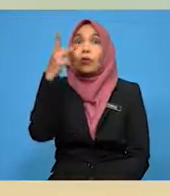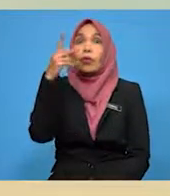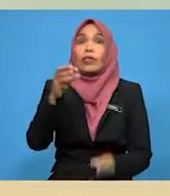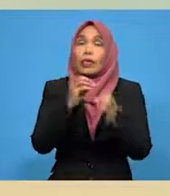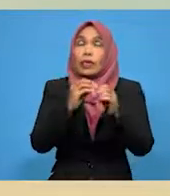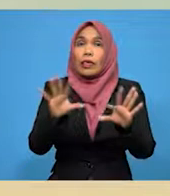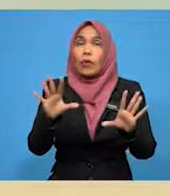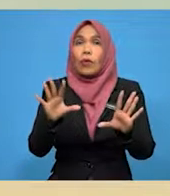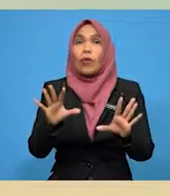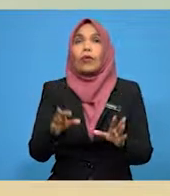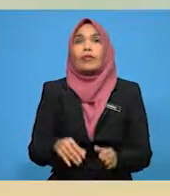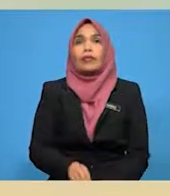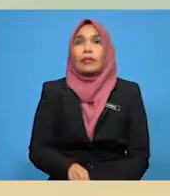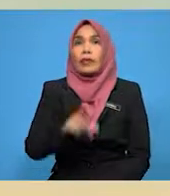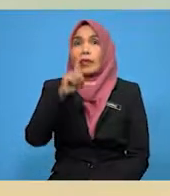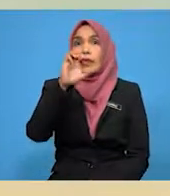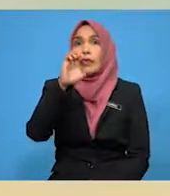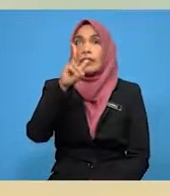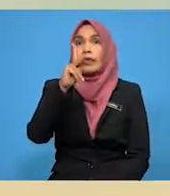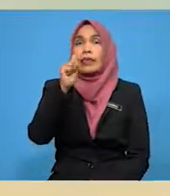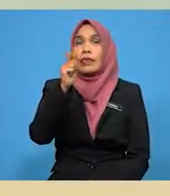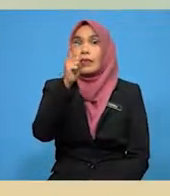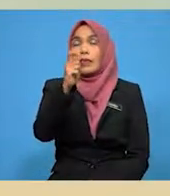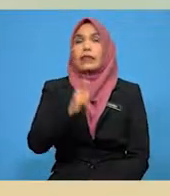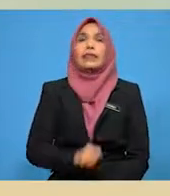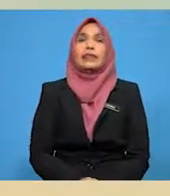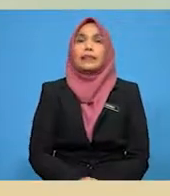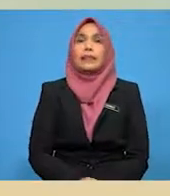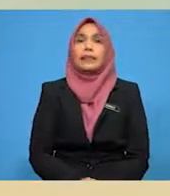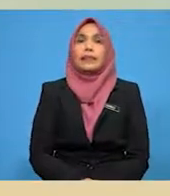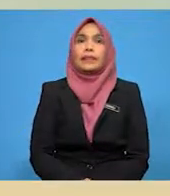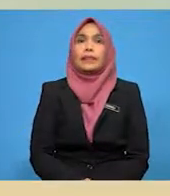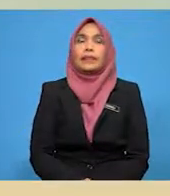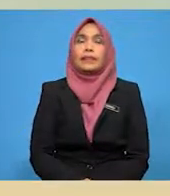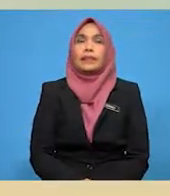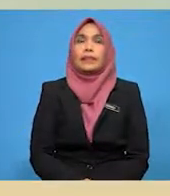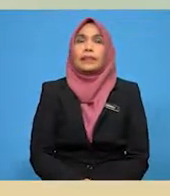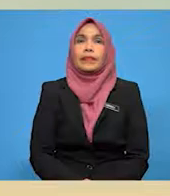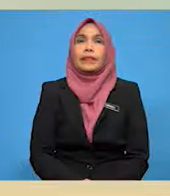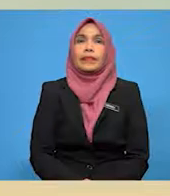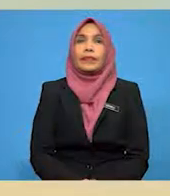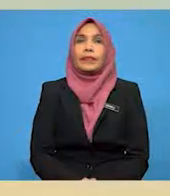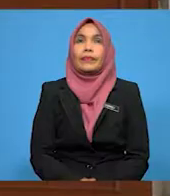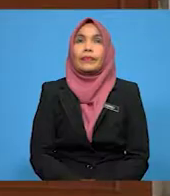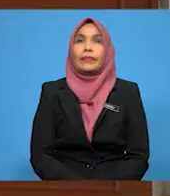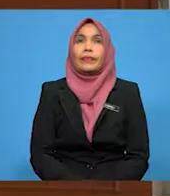telur yang akan menjejaskan tumbesaran dan mortaliti embrio.